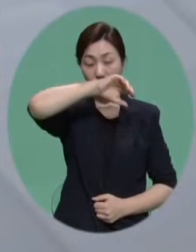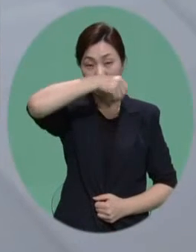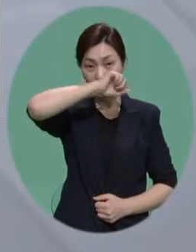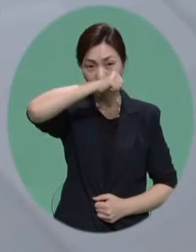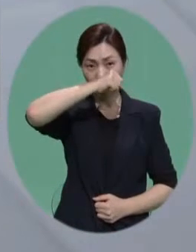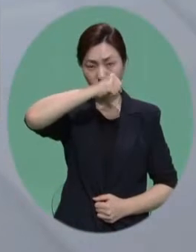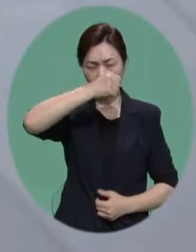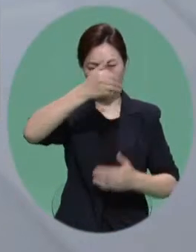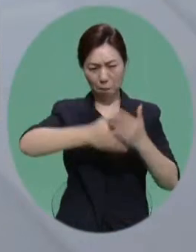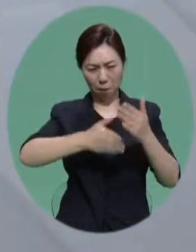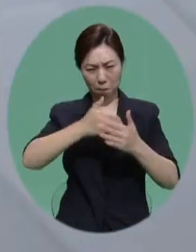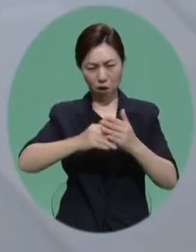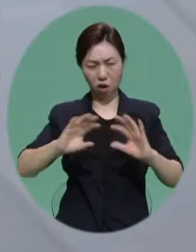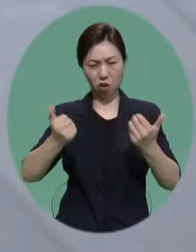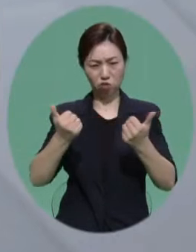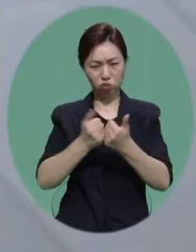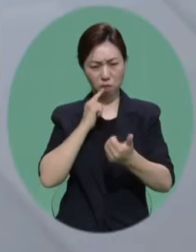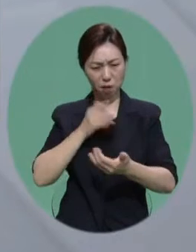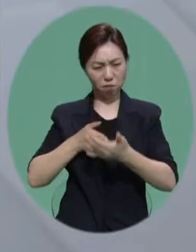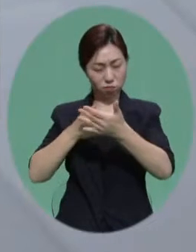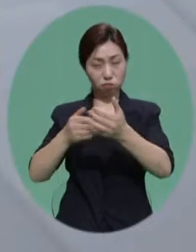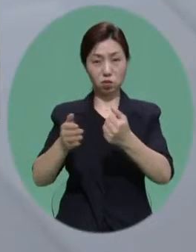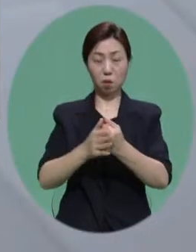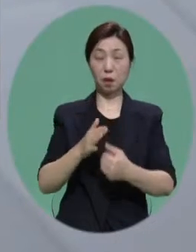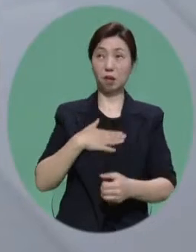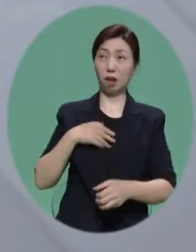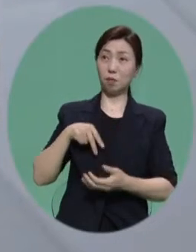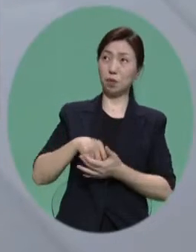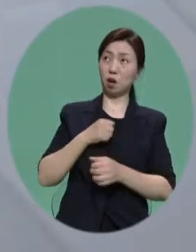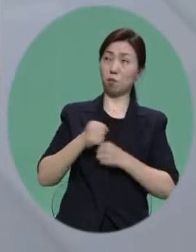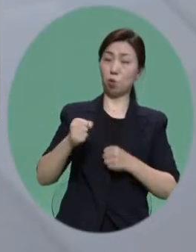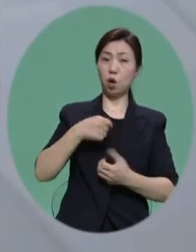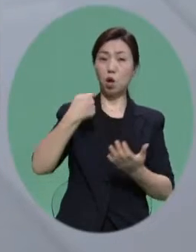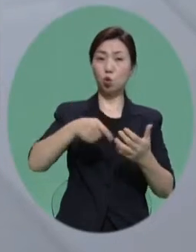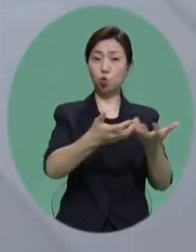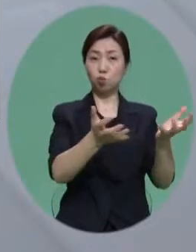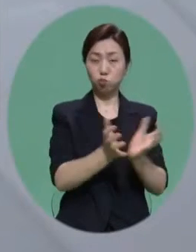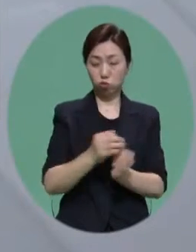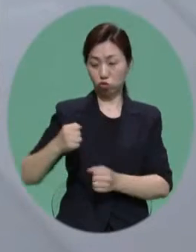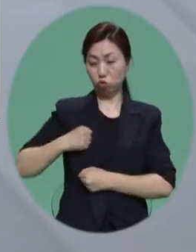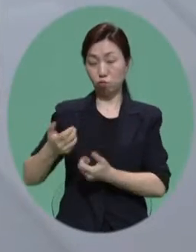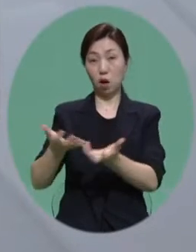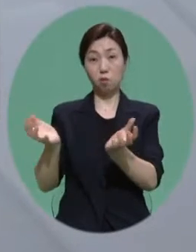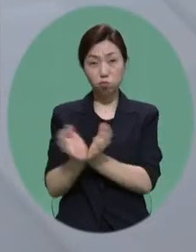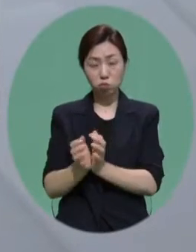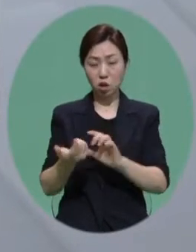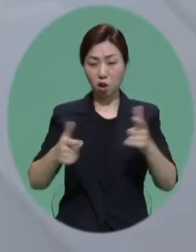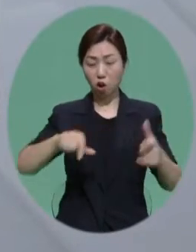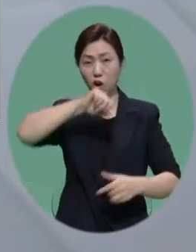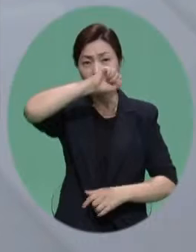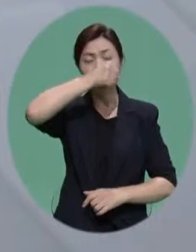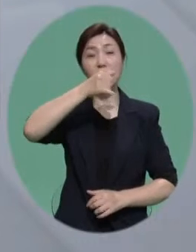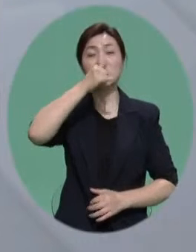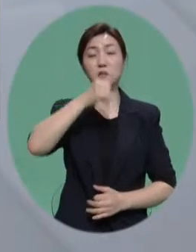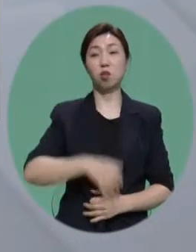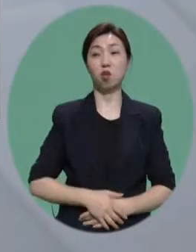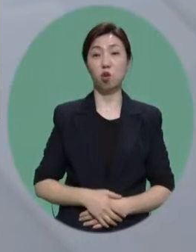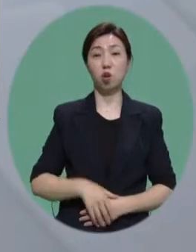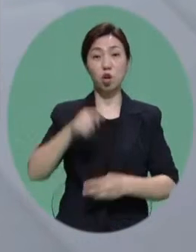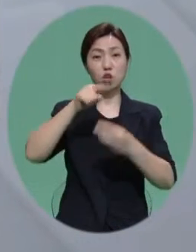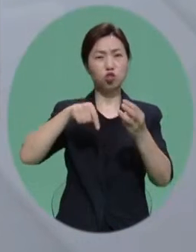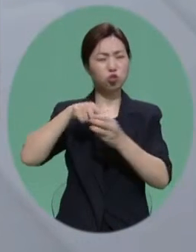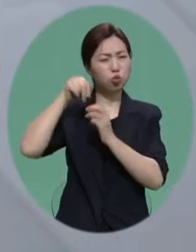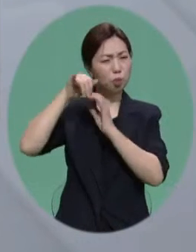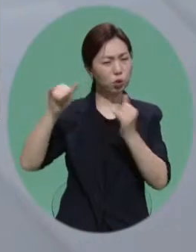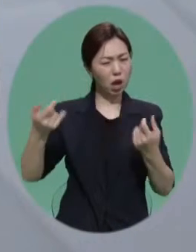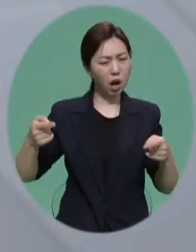맞겠다 그래서 제가 좀 황당 했거든 여기는 왜냐하면 교육부의 향도 있고 또 국방부에 산도 있어요 저는 우리 윤후 분임 곁에서